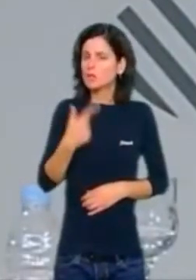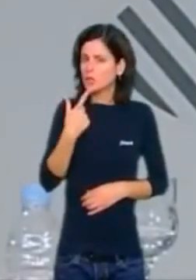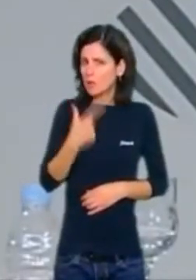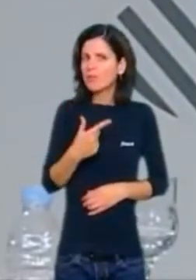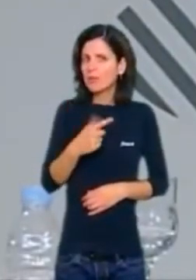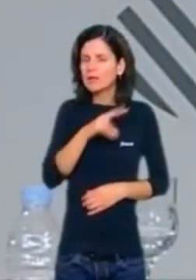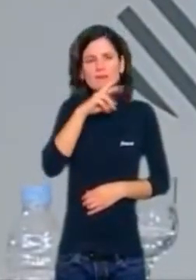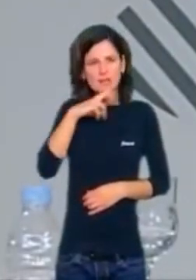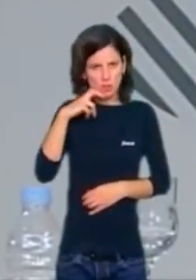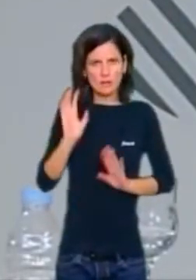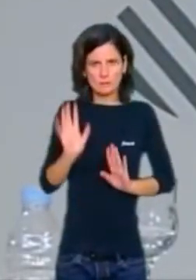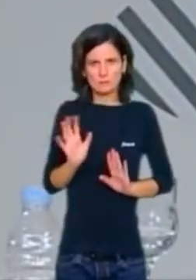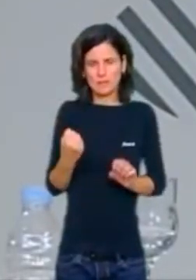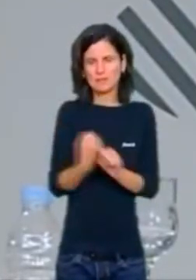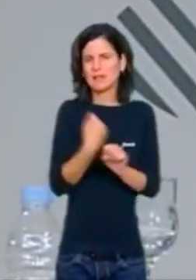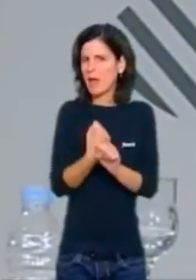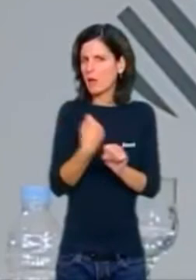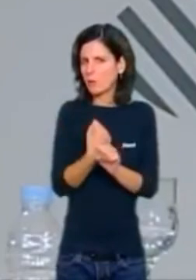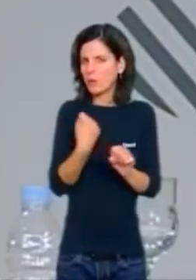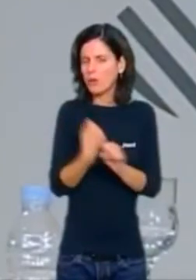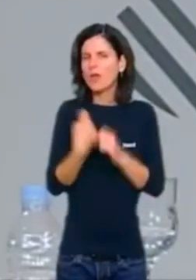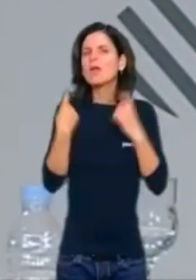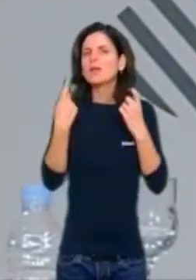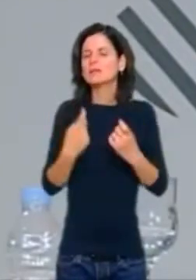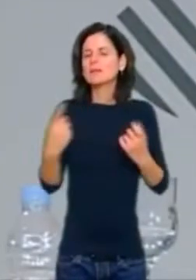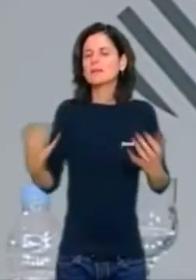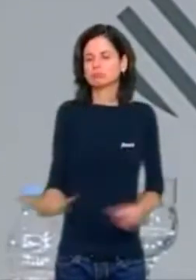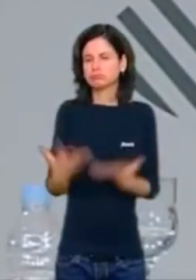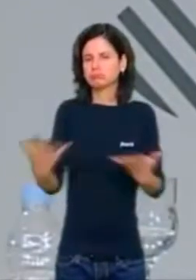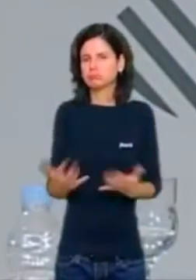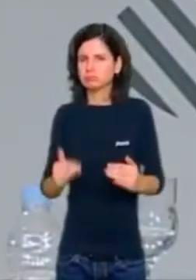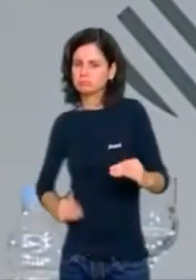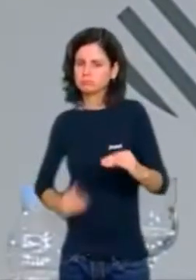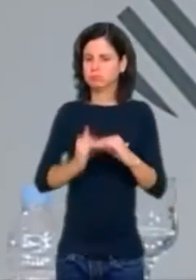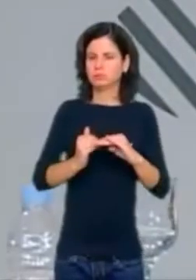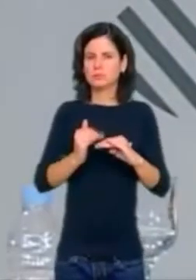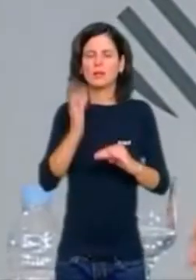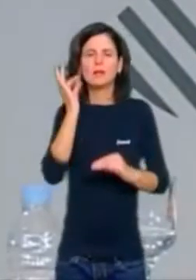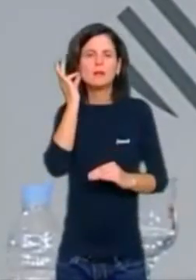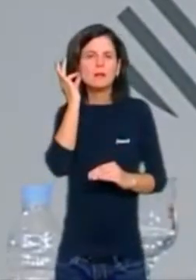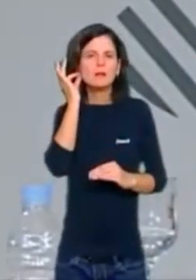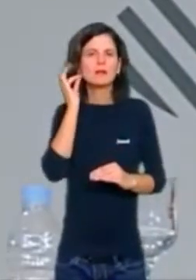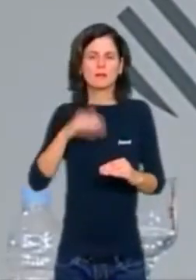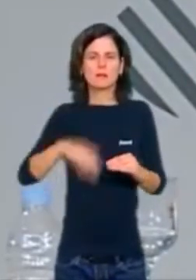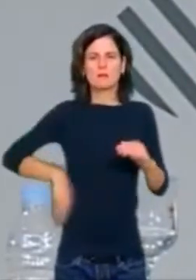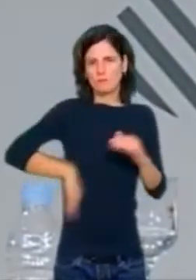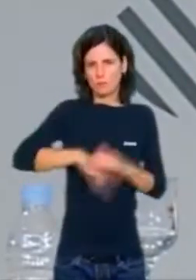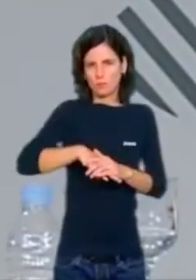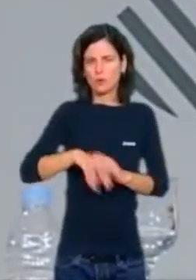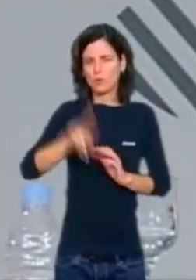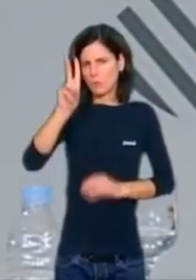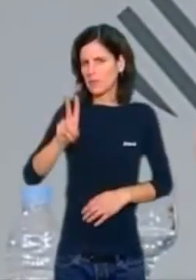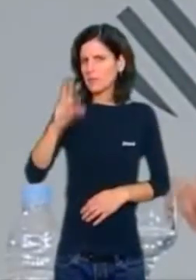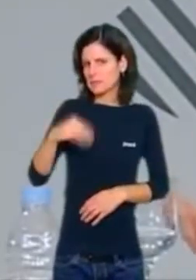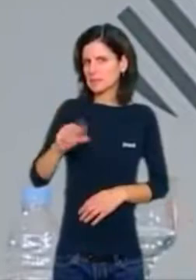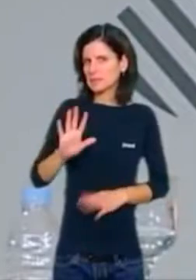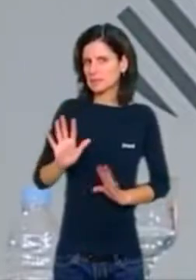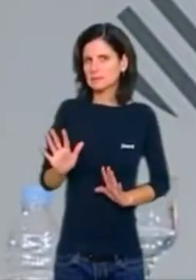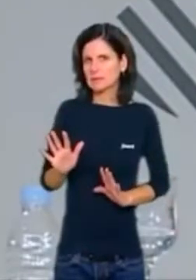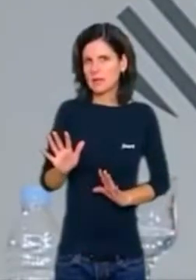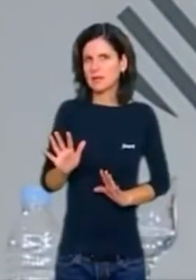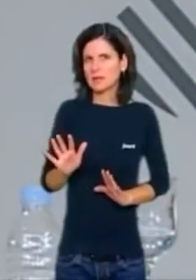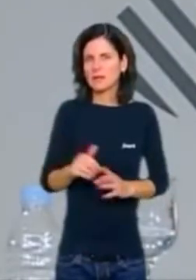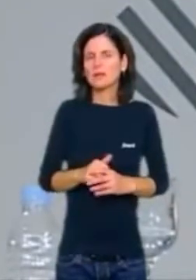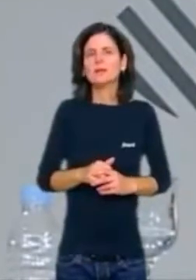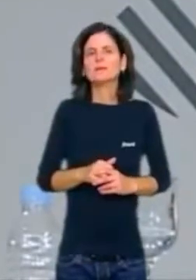valor, eh? I vull posar-lo en valor com a, no, com a vicepresidenta, vull dir, no, com, no per la part que